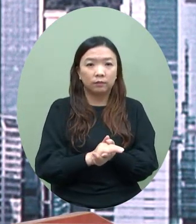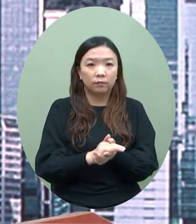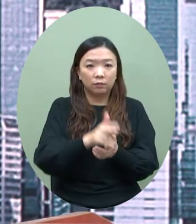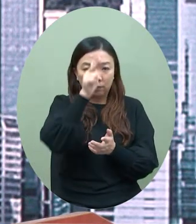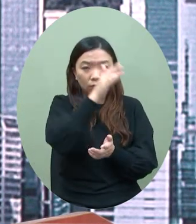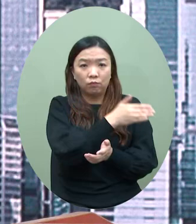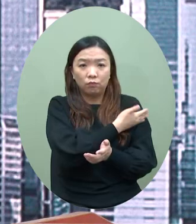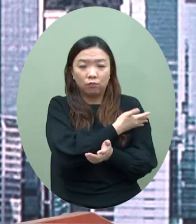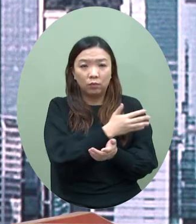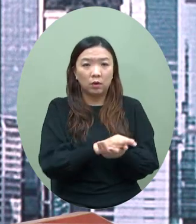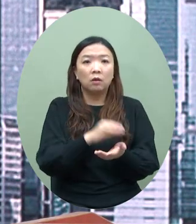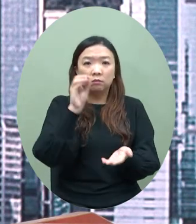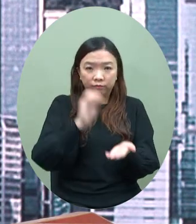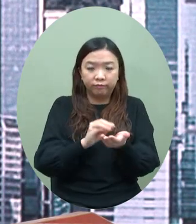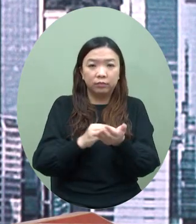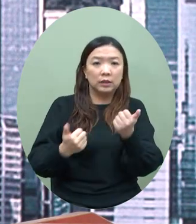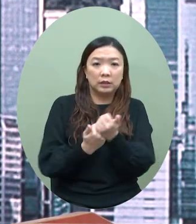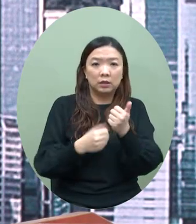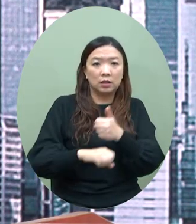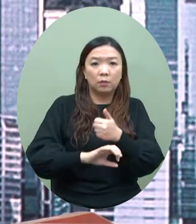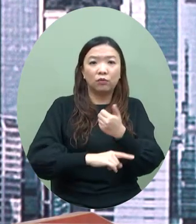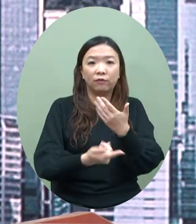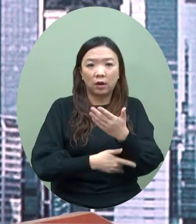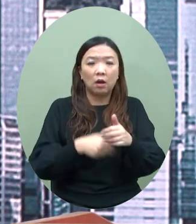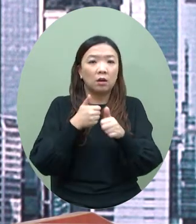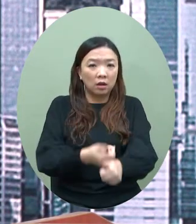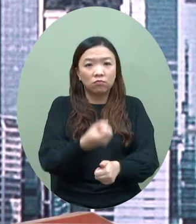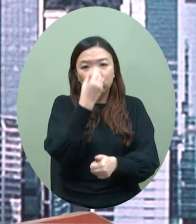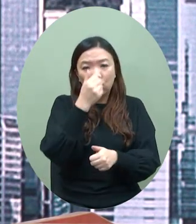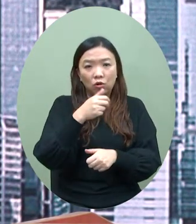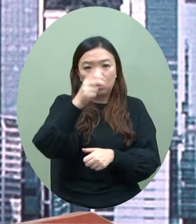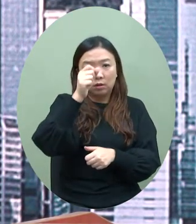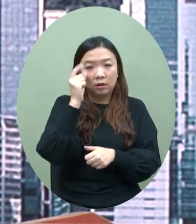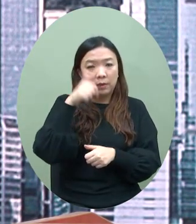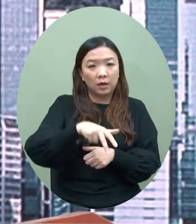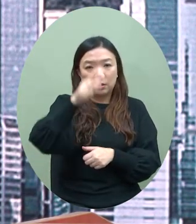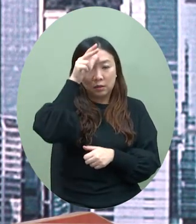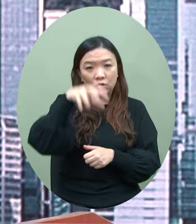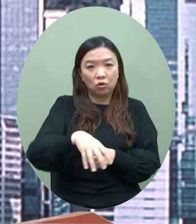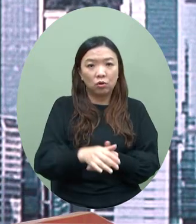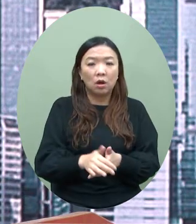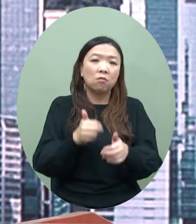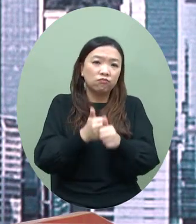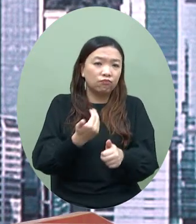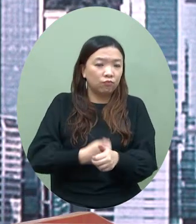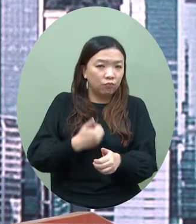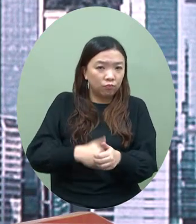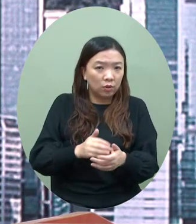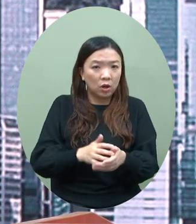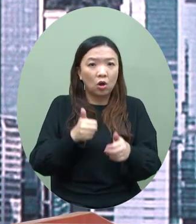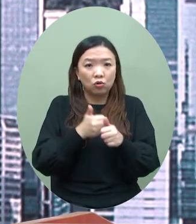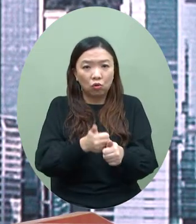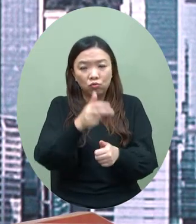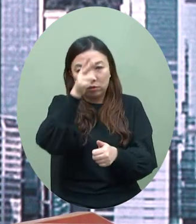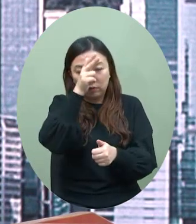該係理所當然地咧係擁護基本法、效忠香港特區、盡忠職守、對特區政府負責嘅。咁所以咧就現